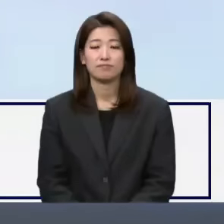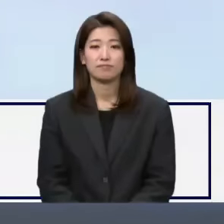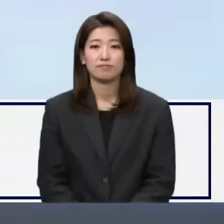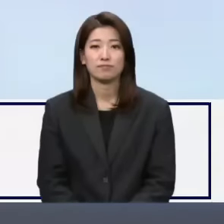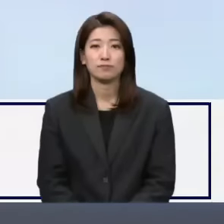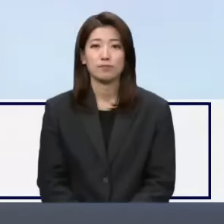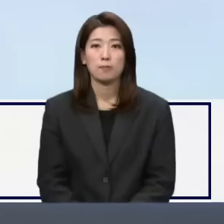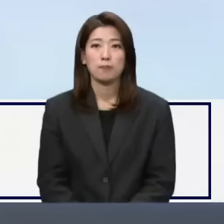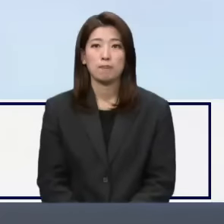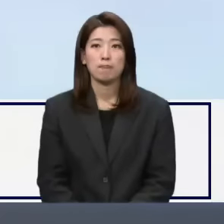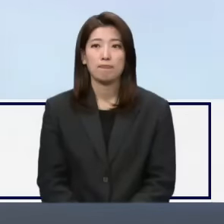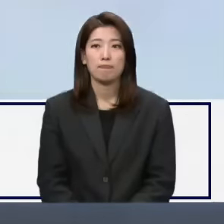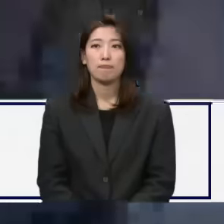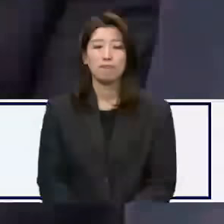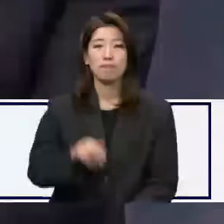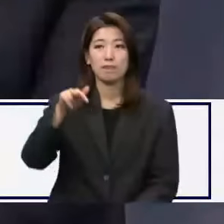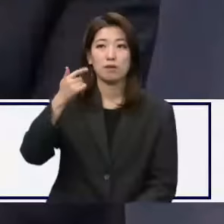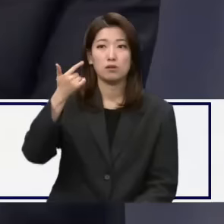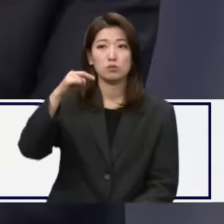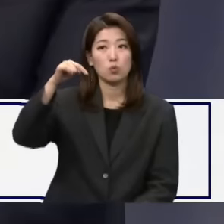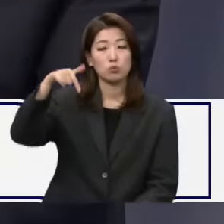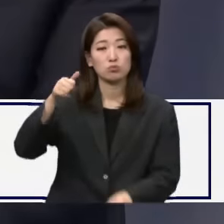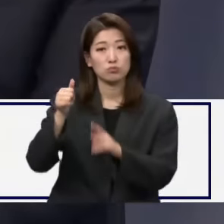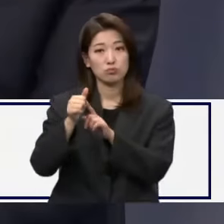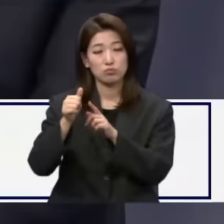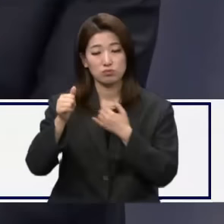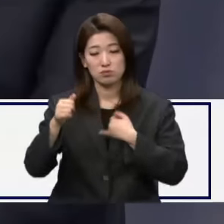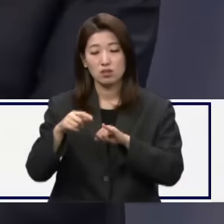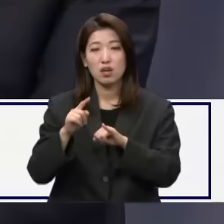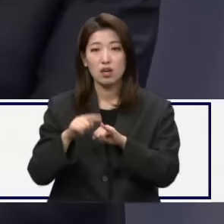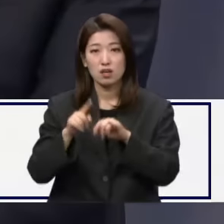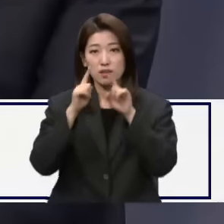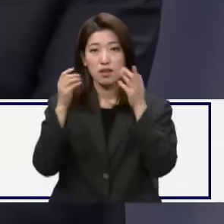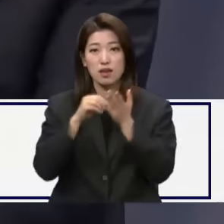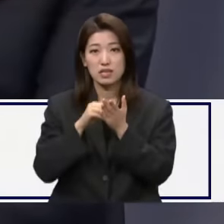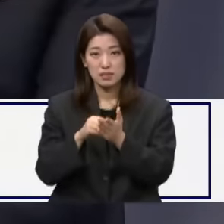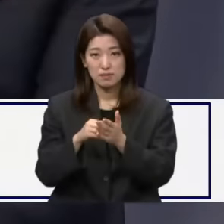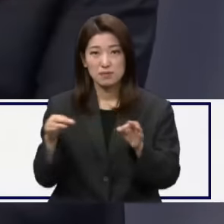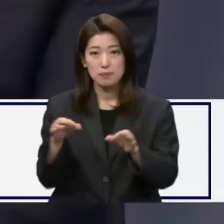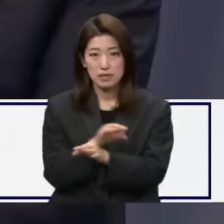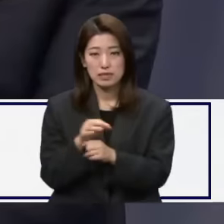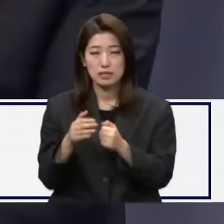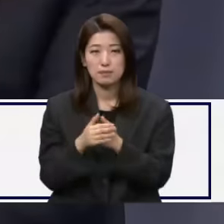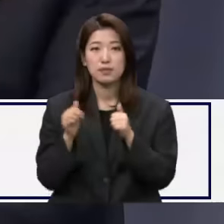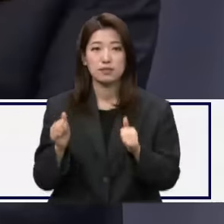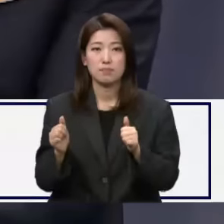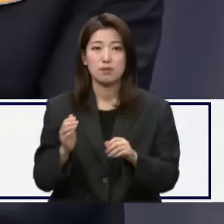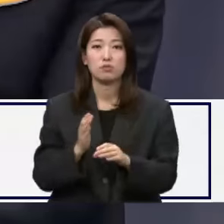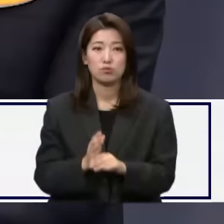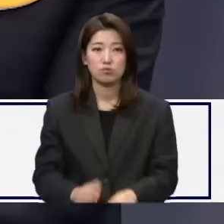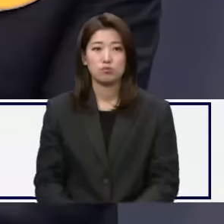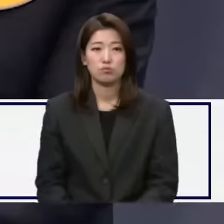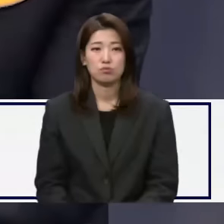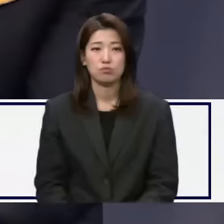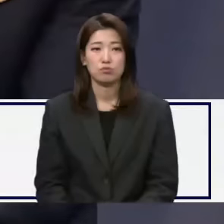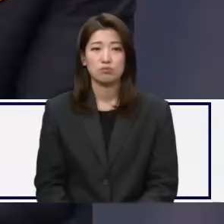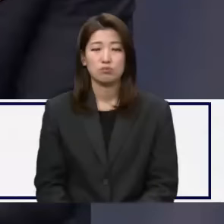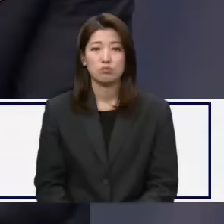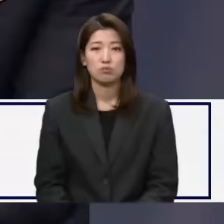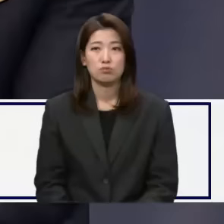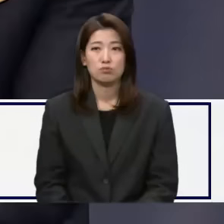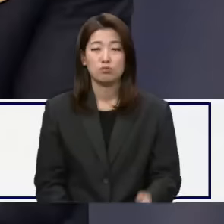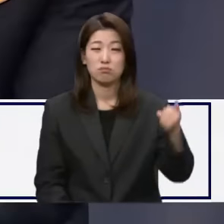대표의 딸 조민 씨가 입 12일이 혐의로 사실 판단을 받고 있죠 현재도 근데 그 부분 관련해 또 한동훈